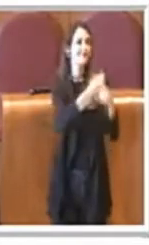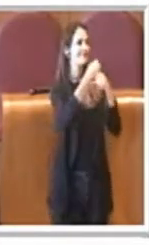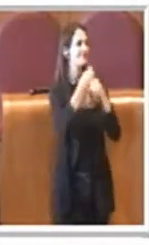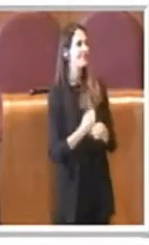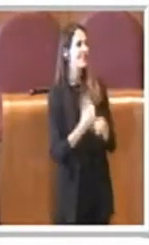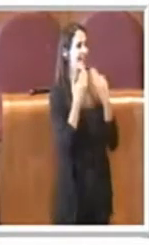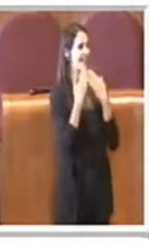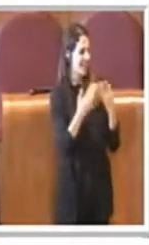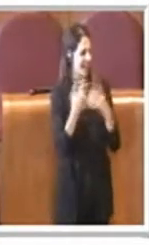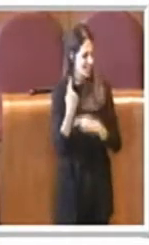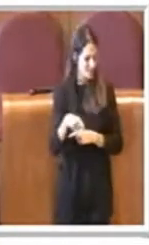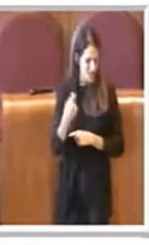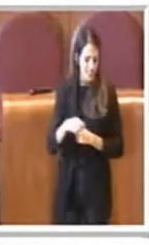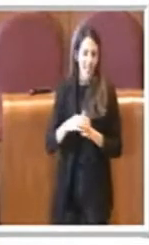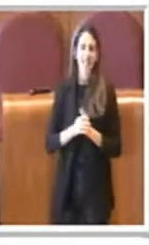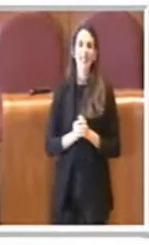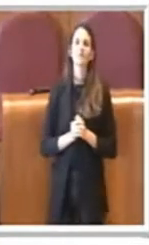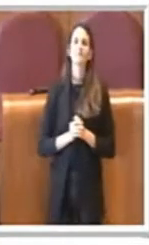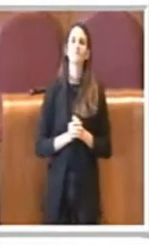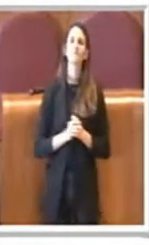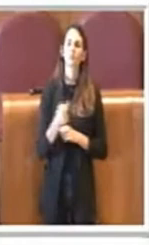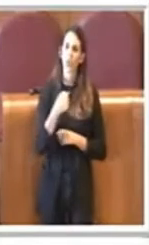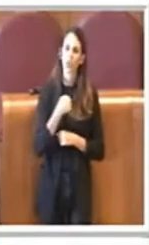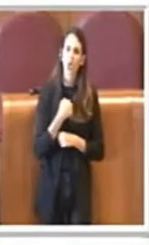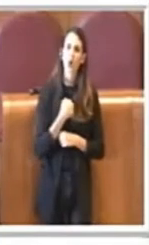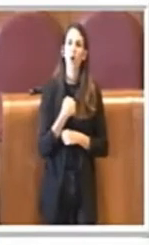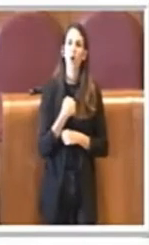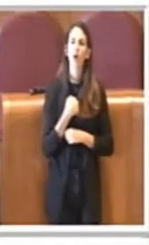Grazie Presidente, mi fa piacere anche essere stato